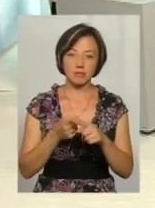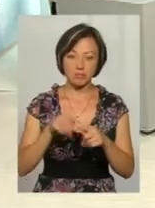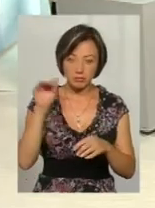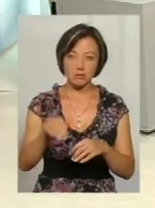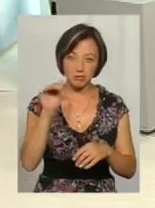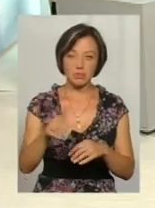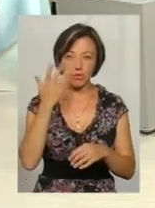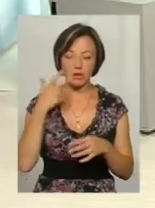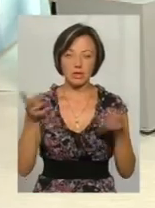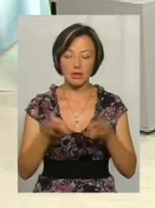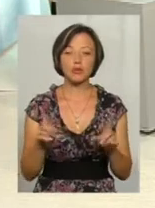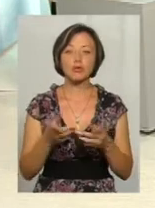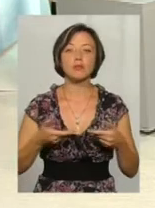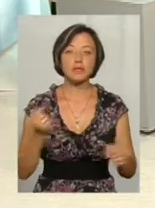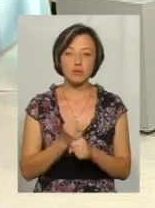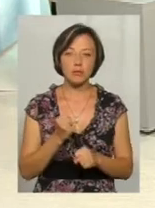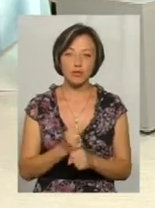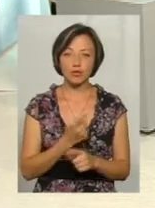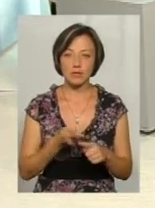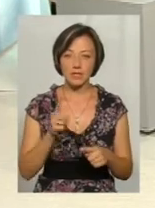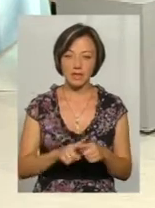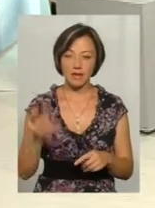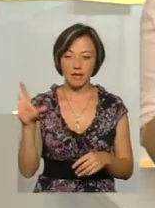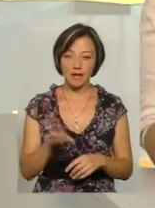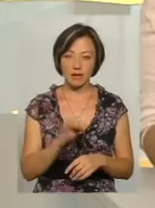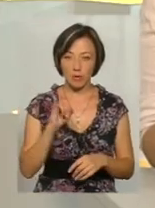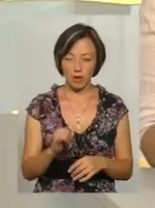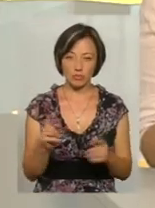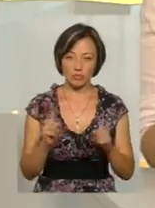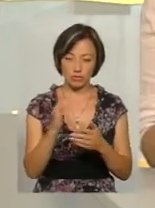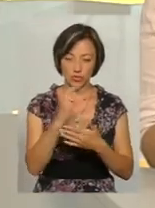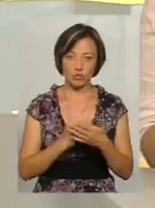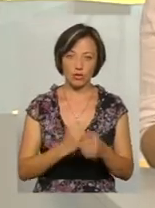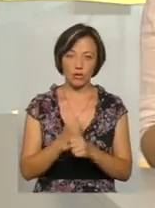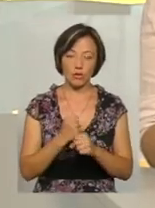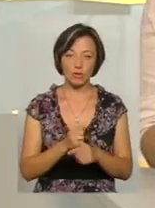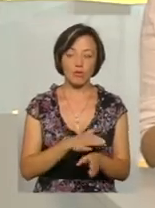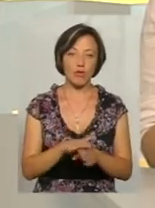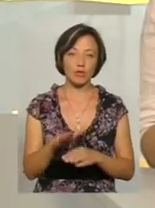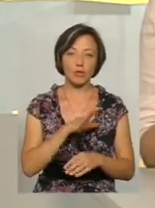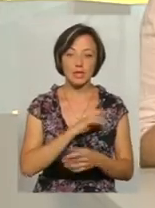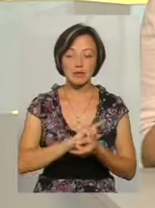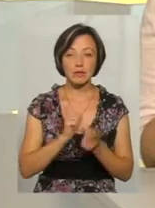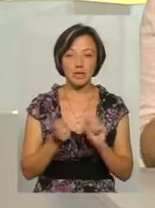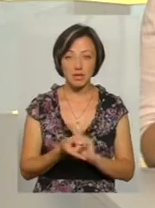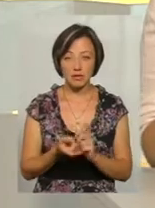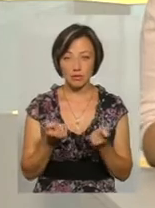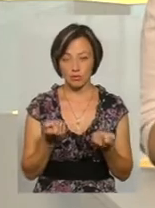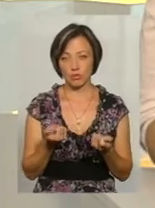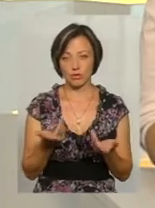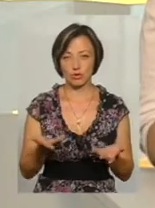ми маємо зараз зробити для того, щоб цей весь негатив, який сьогодні, якого сьогодні було багато, змінився, хоча б